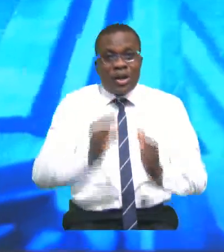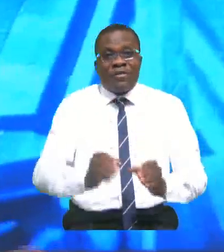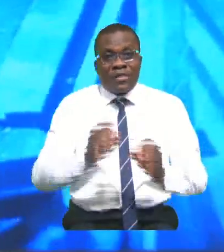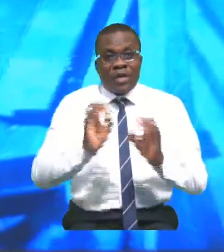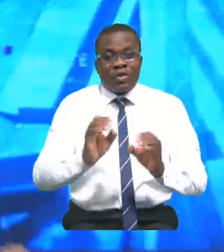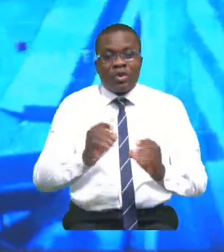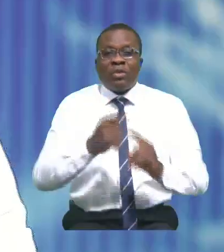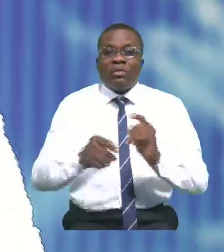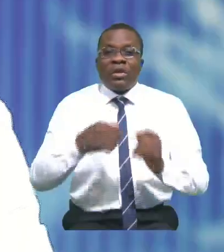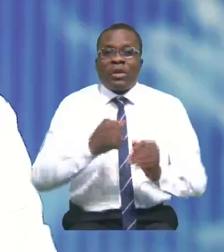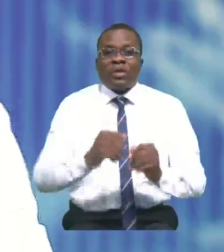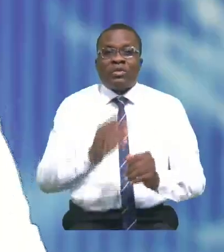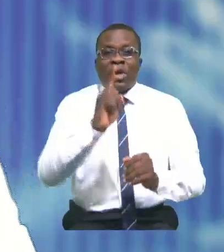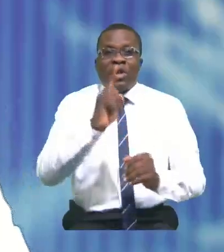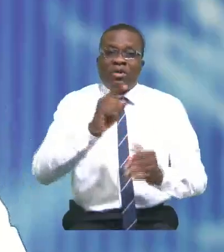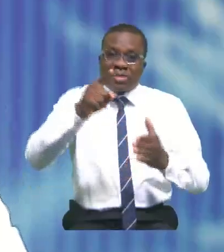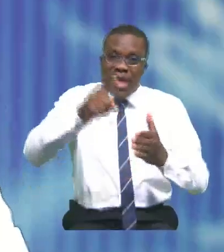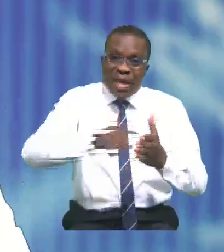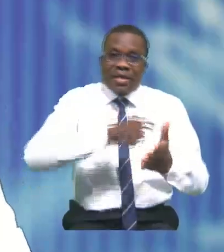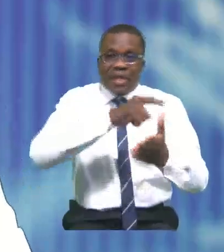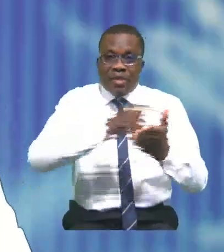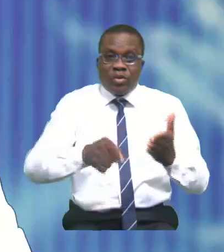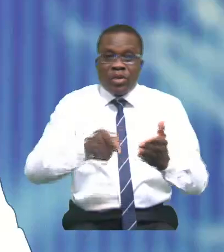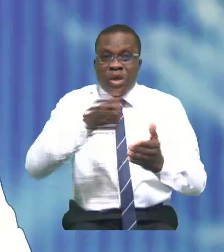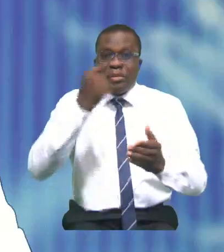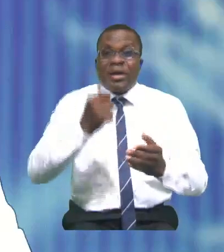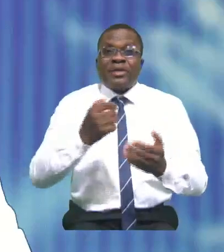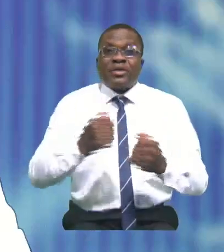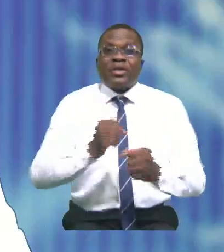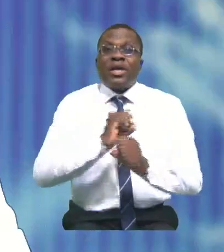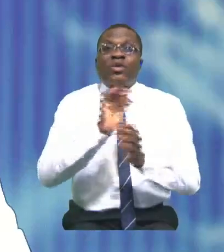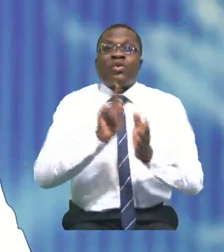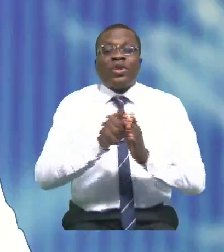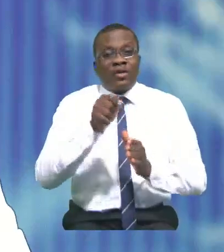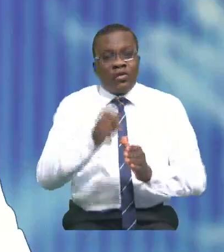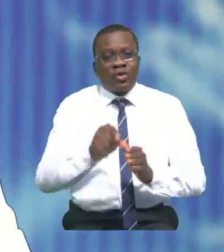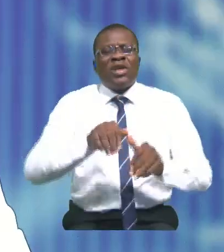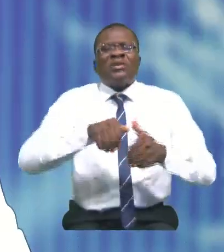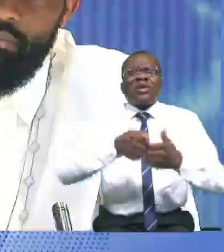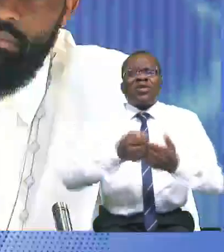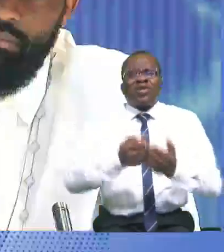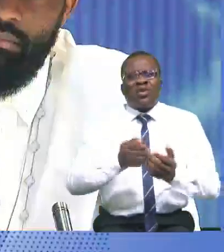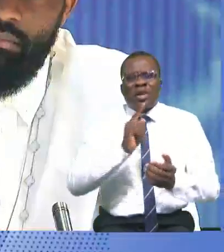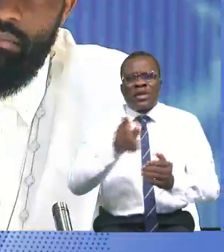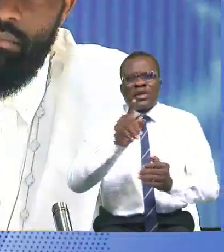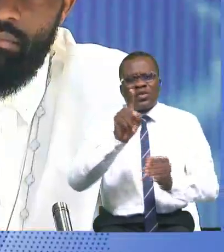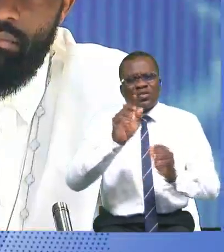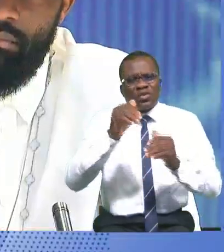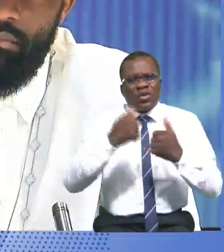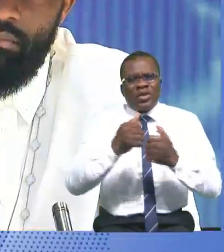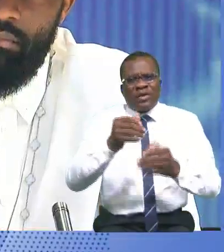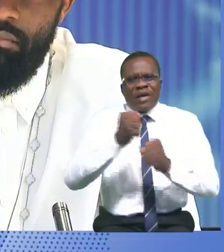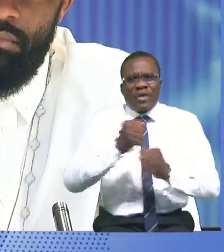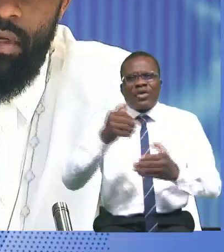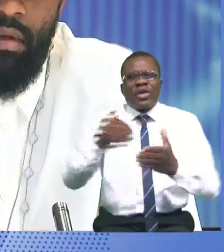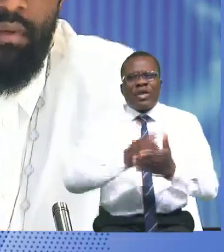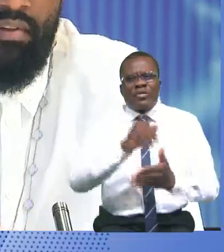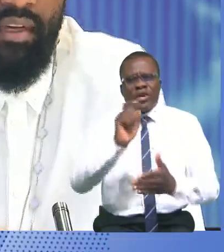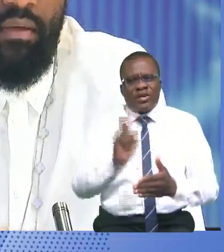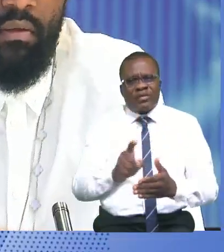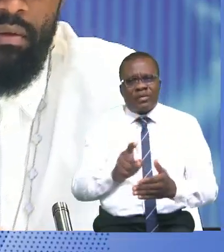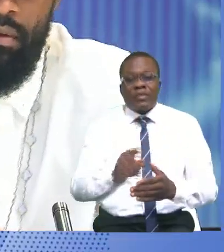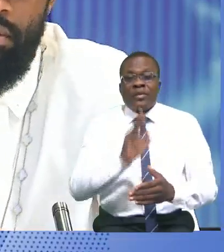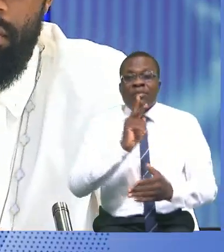malheureusement un concert éé annulé à cause justement du coronavirus comment est-ce que vous avez accueilli la nouvelle c'est vrai